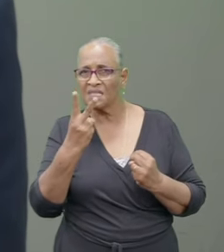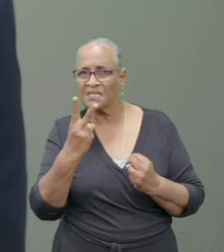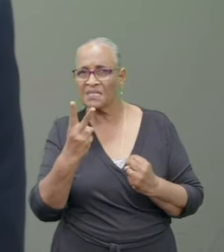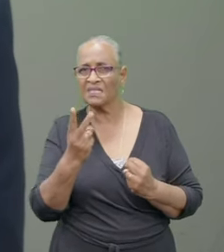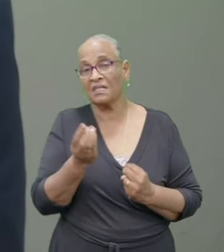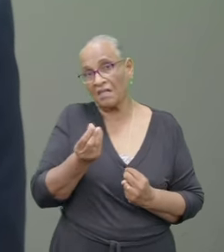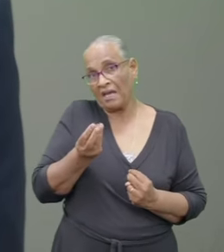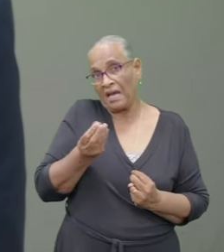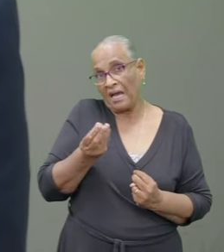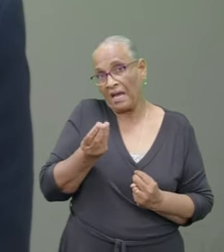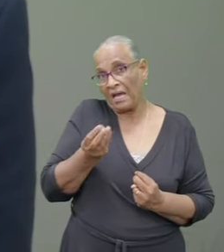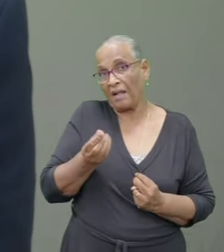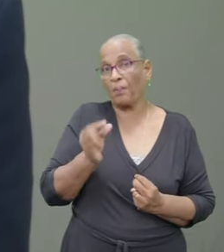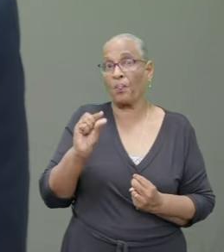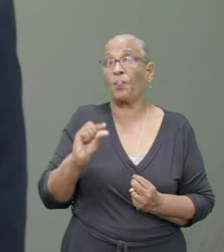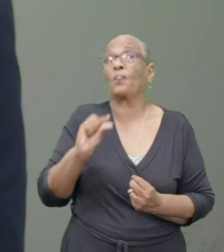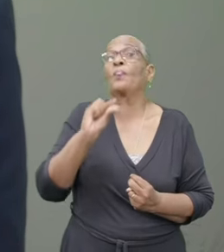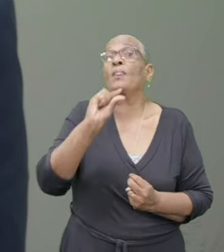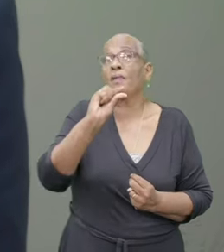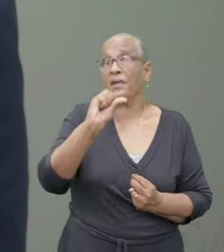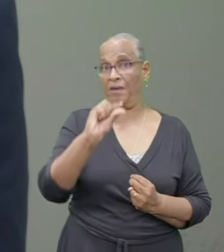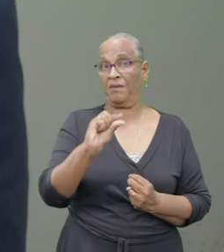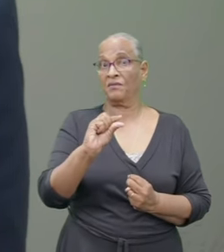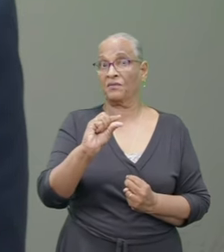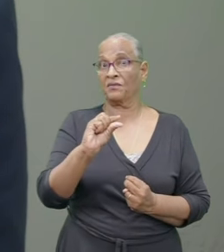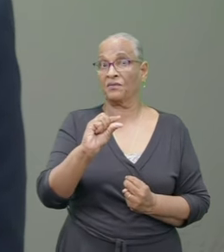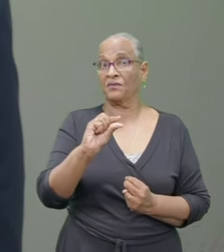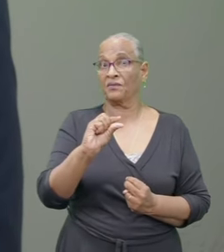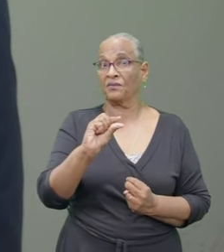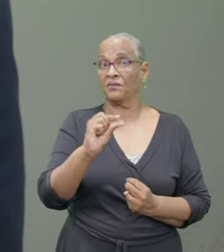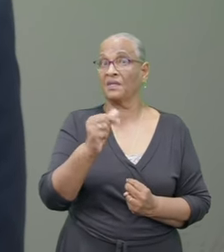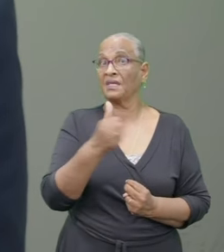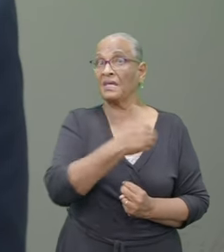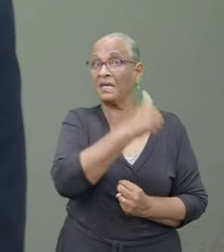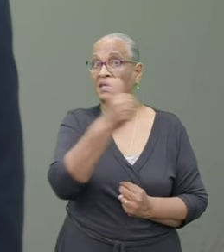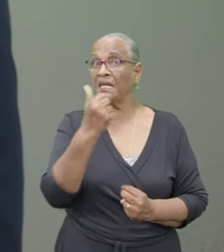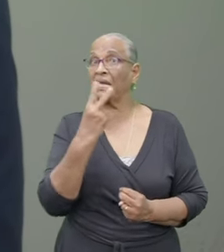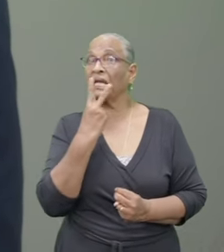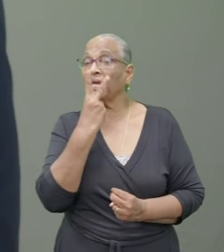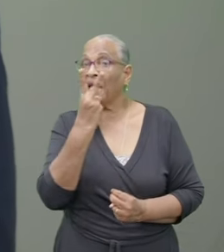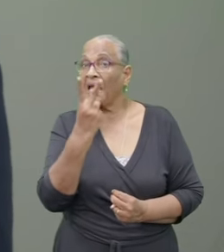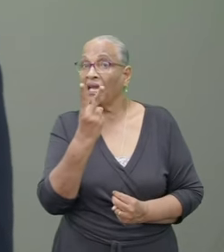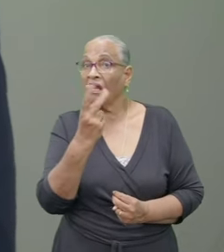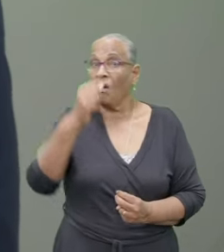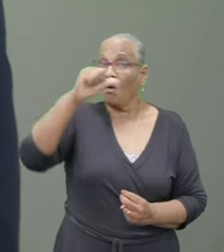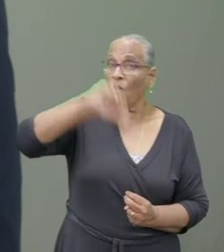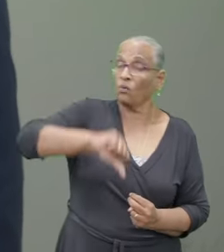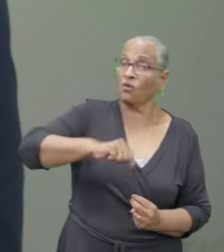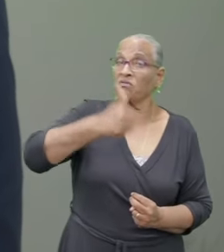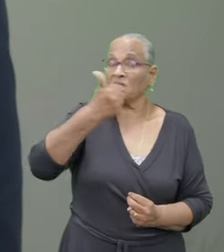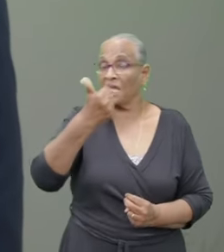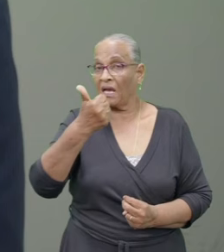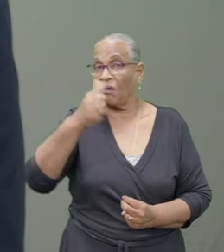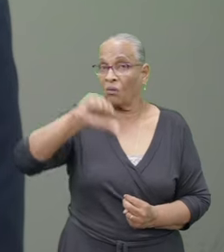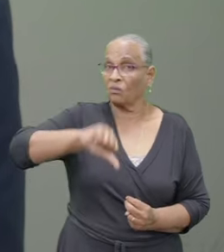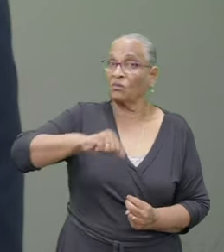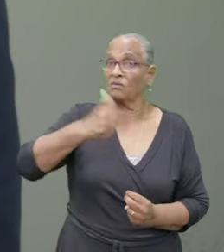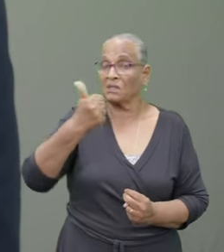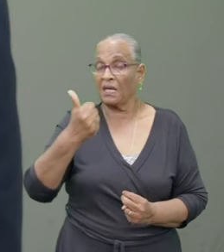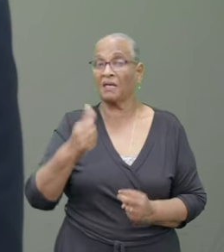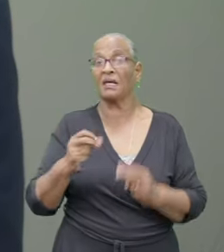financiële incentive na te gaan. En ik denk dat het idee was ook om te piloten. Want de rapporten internationaal zijn